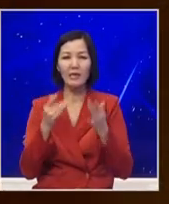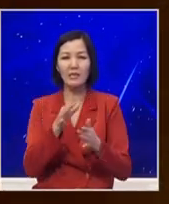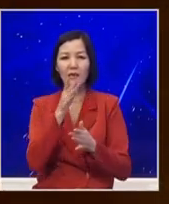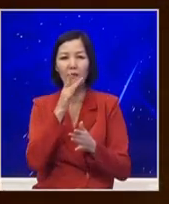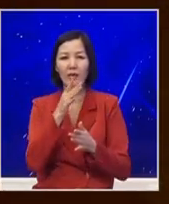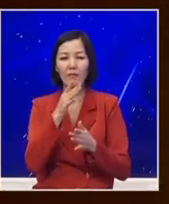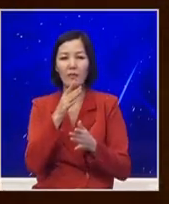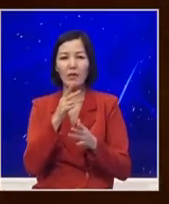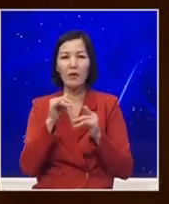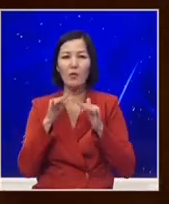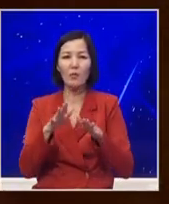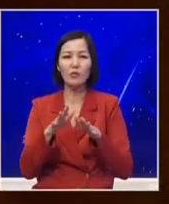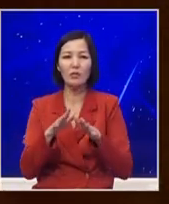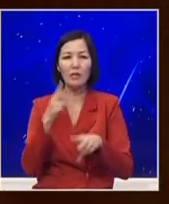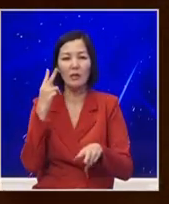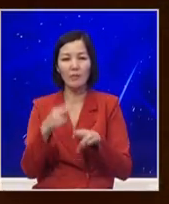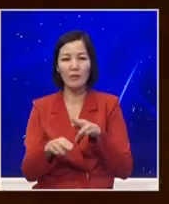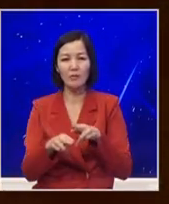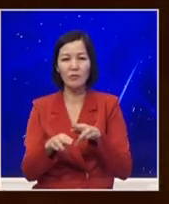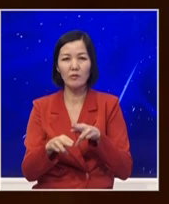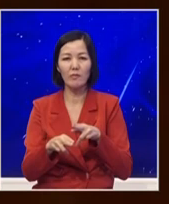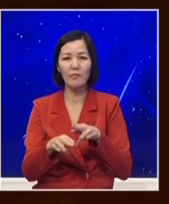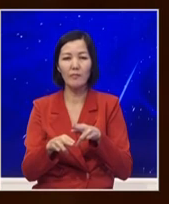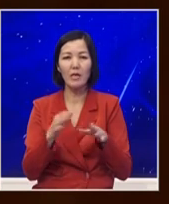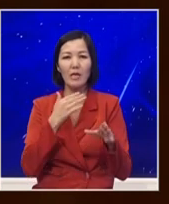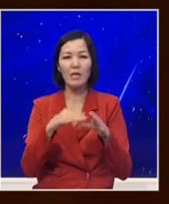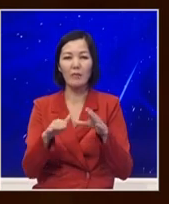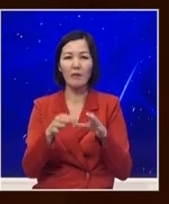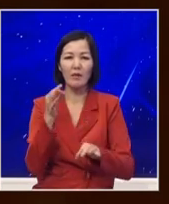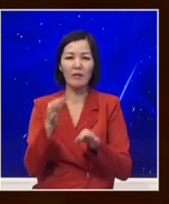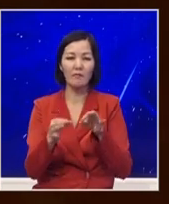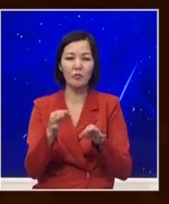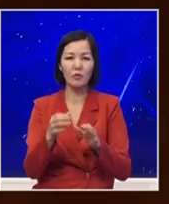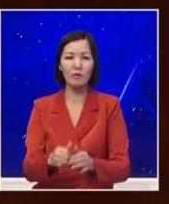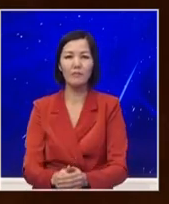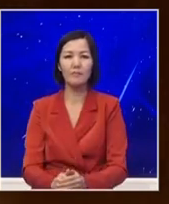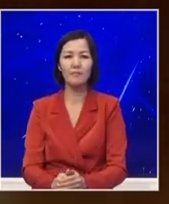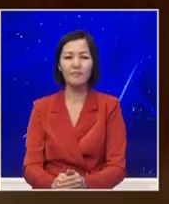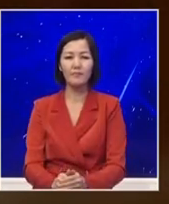настоящее время уголовное дело окончено производством и направлено в суд.